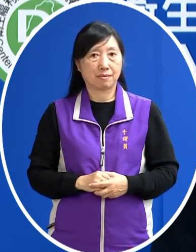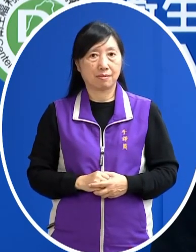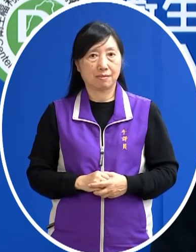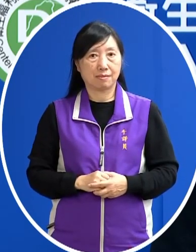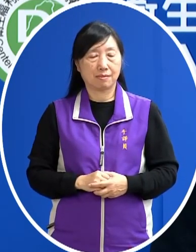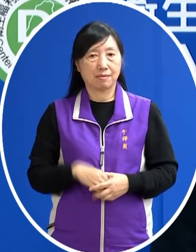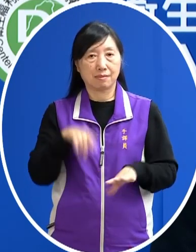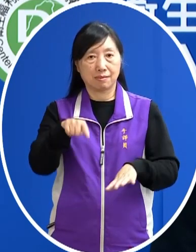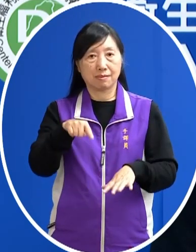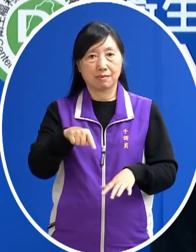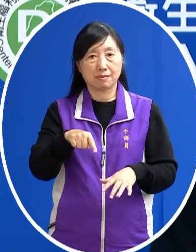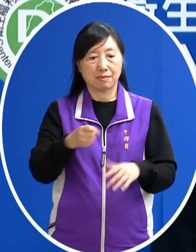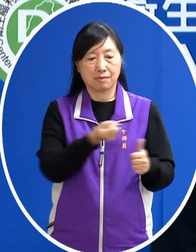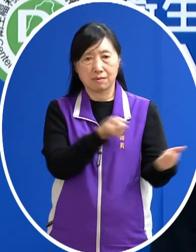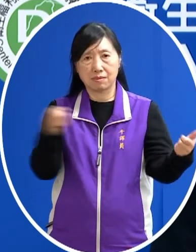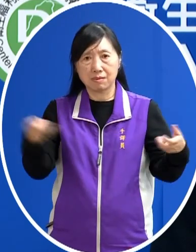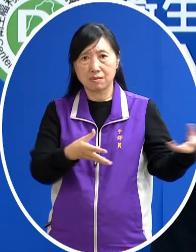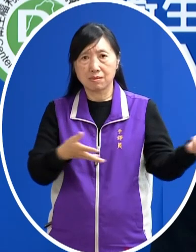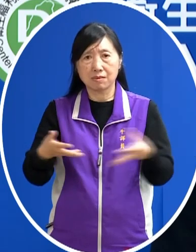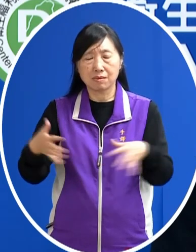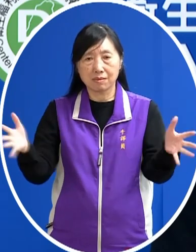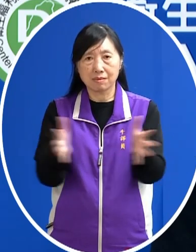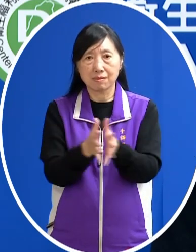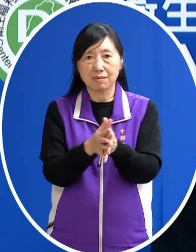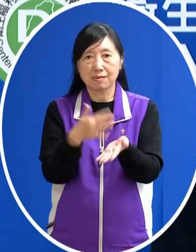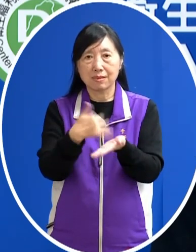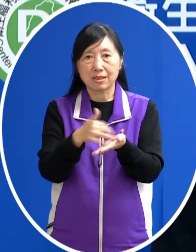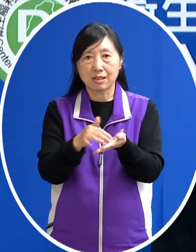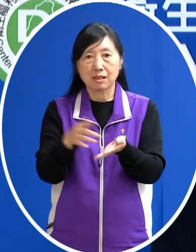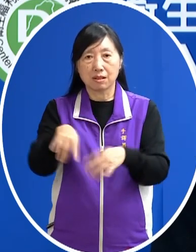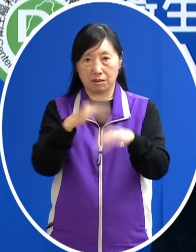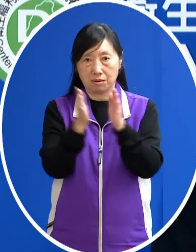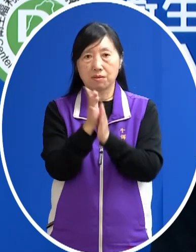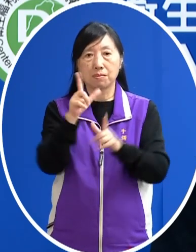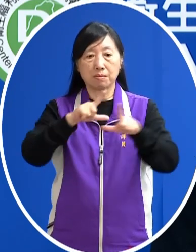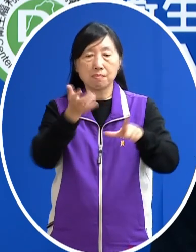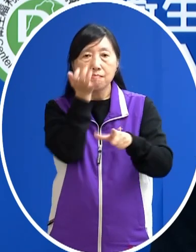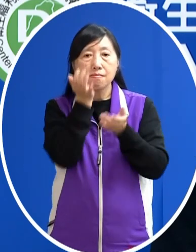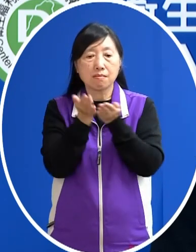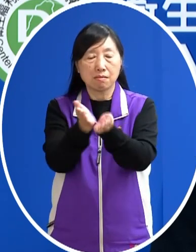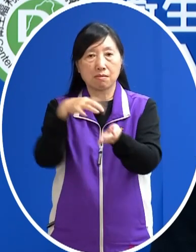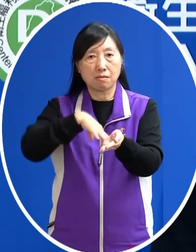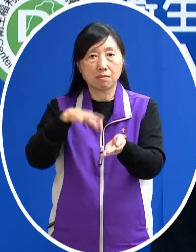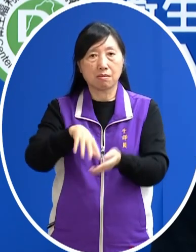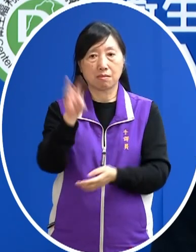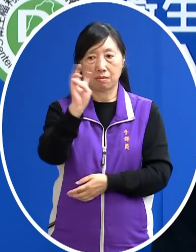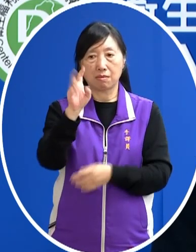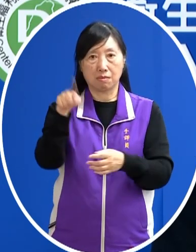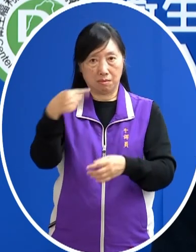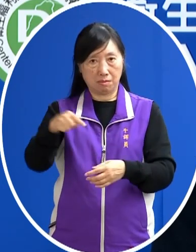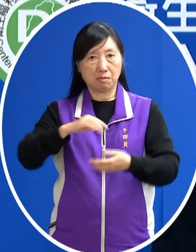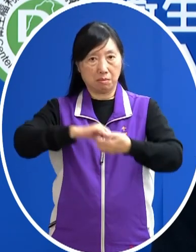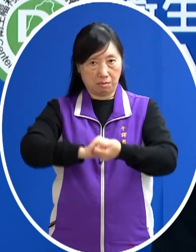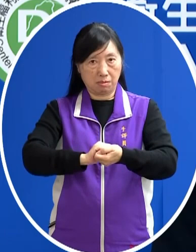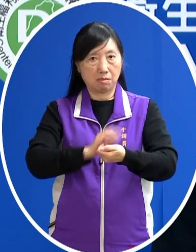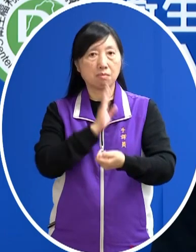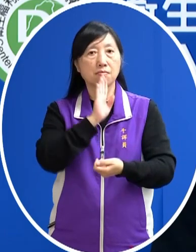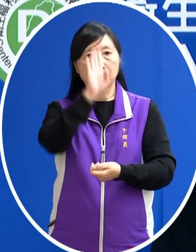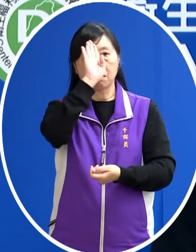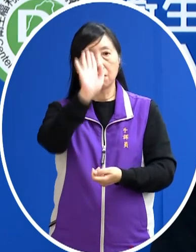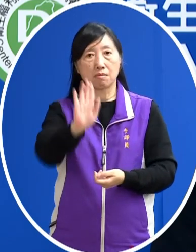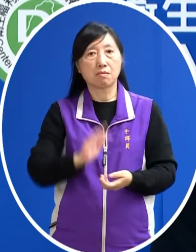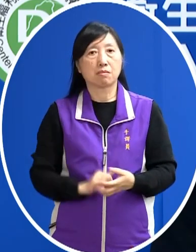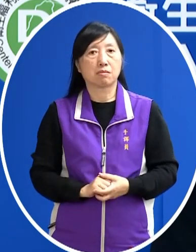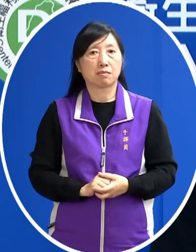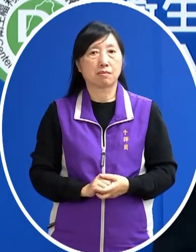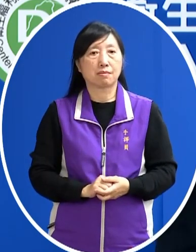本起群聚事件到目前为止，总共哈这个磐石舰上的哈有30人确诊。那